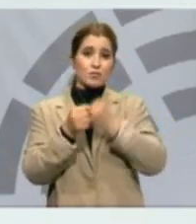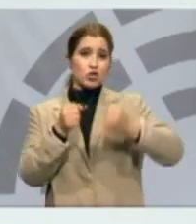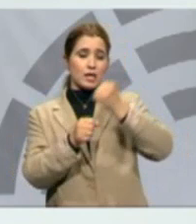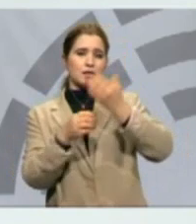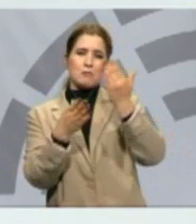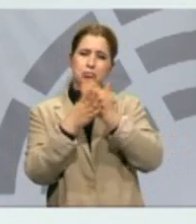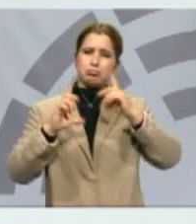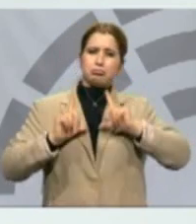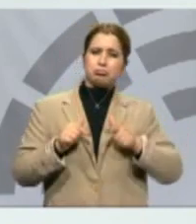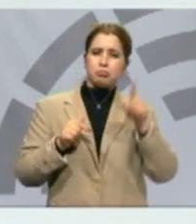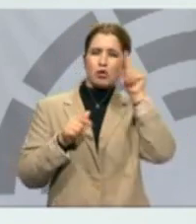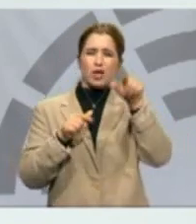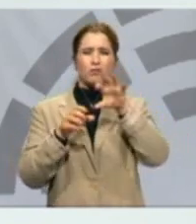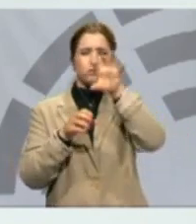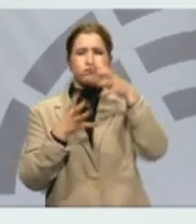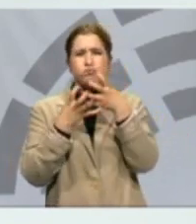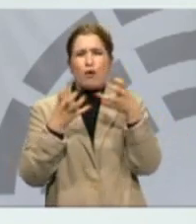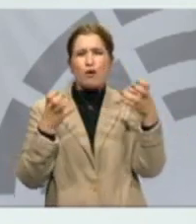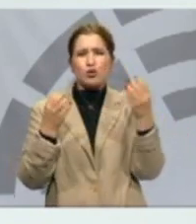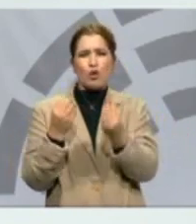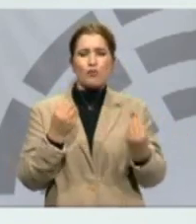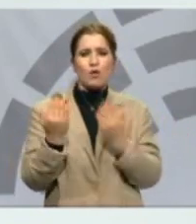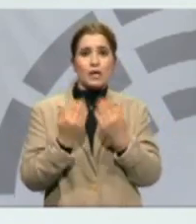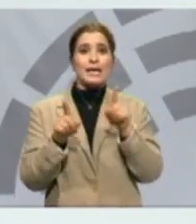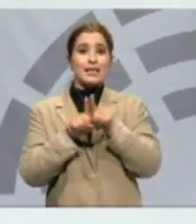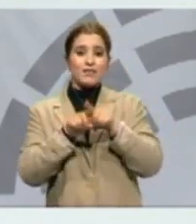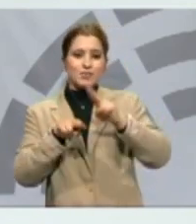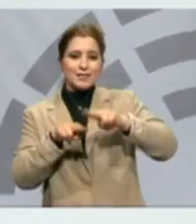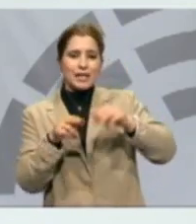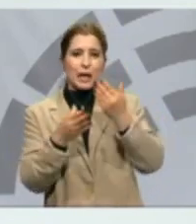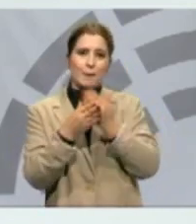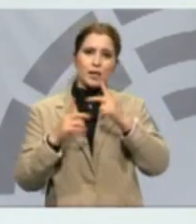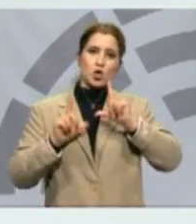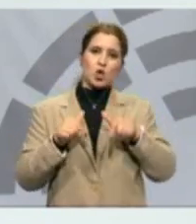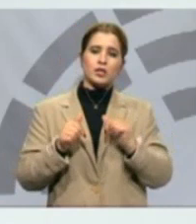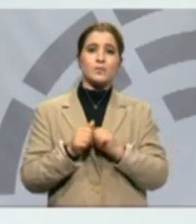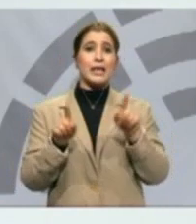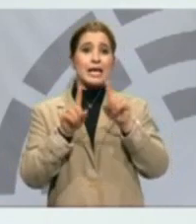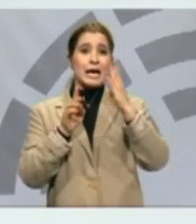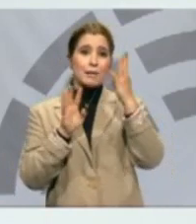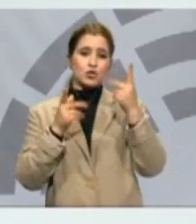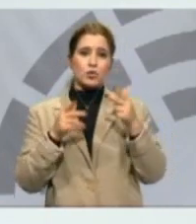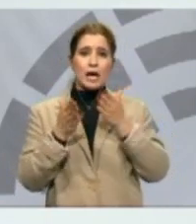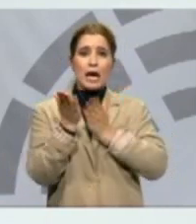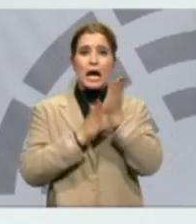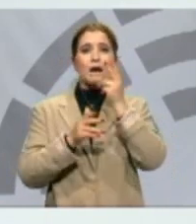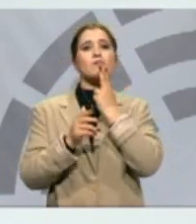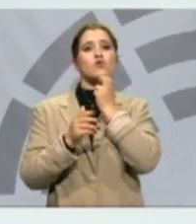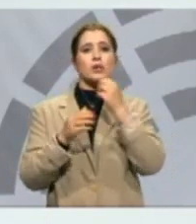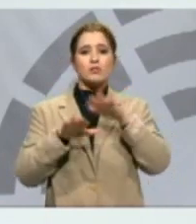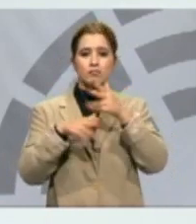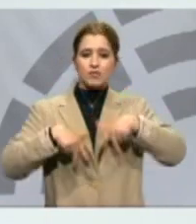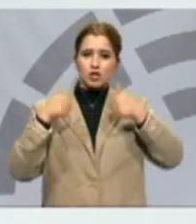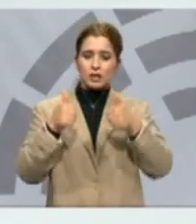جديده تفادي موجود اليوم مش نحاس من البنيه التحتيه انت على المدارس رابعا تكريس حق المواطن في بيئه سليمه خامسا